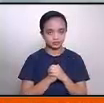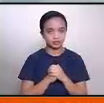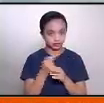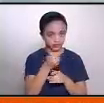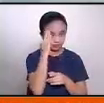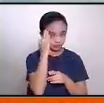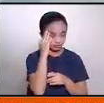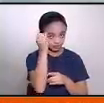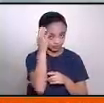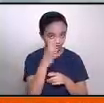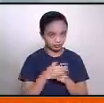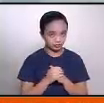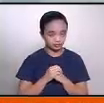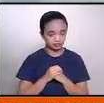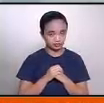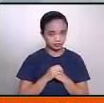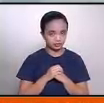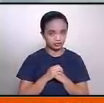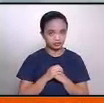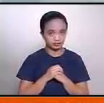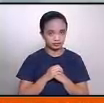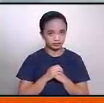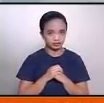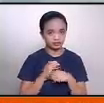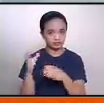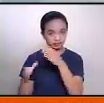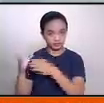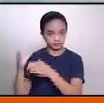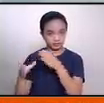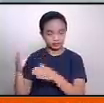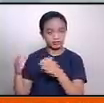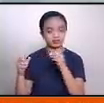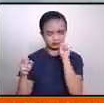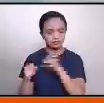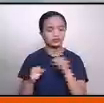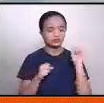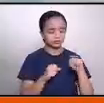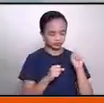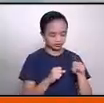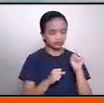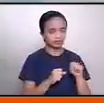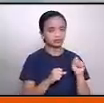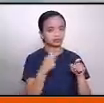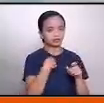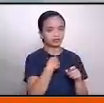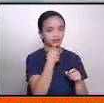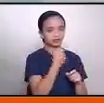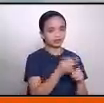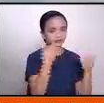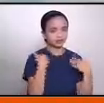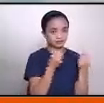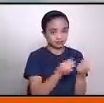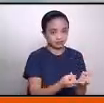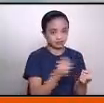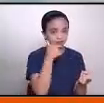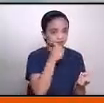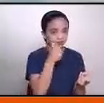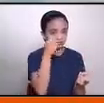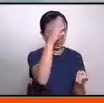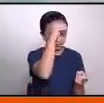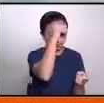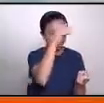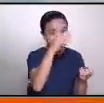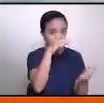Alam mo yun, sir? Doon sa kaso po, nasa court na po yun. Oo nga po. Ang sinasabi nga ni Mrs., meron ka na rin kalibin na isang estudyanteng